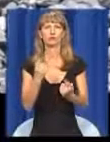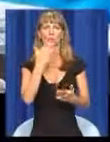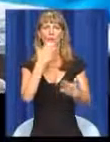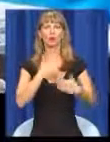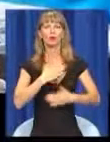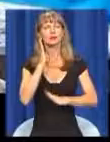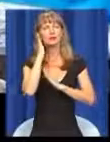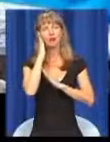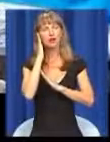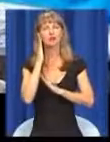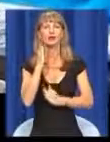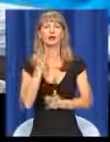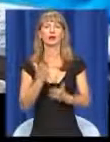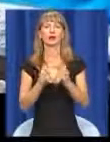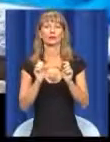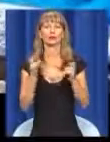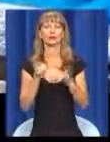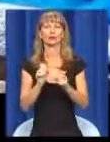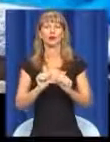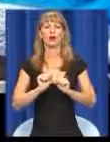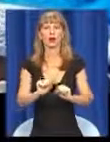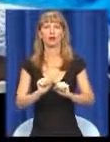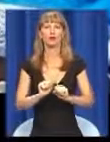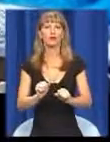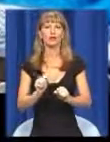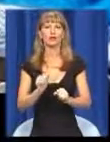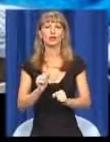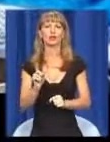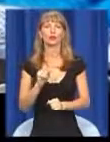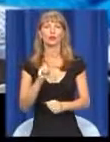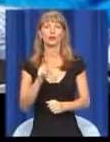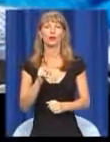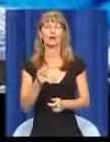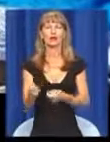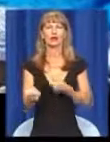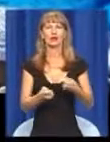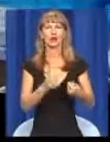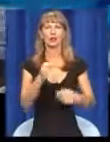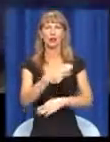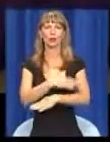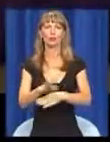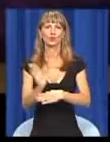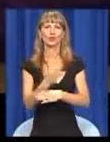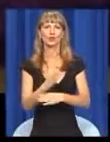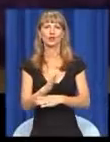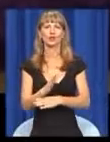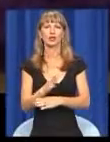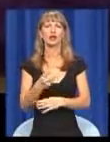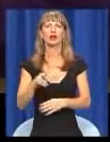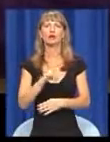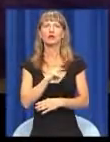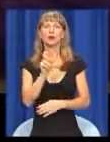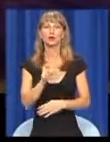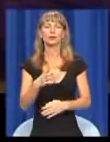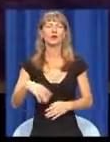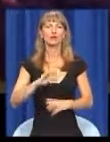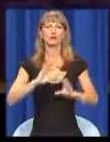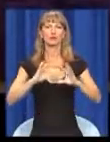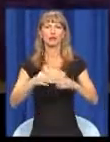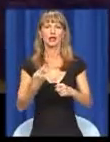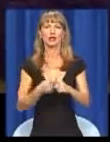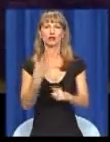поспати. Їх буквально потрібно розштовхувати вранці, щоб витягнути на прогулянку. Для мільйонів людей у всьому світі